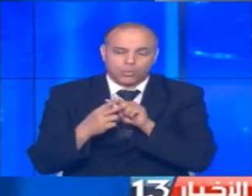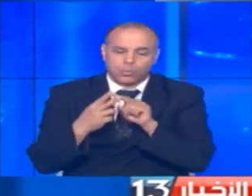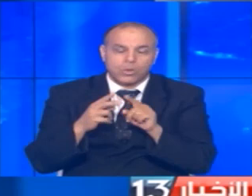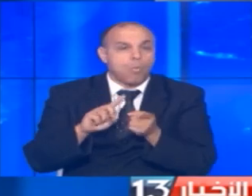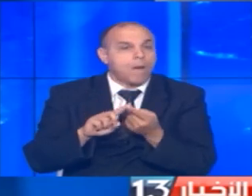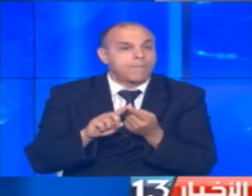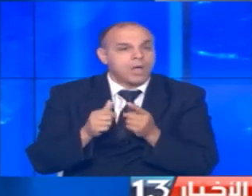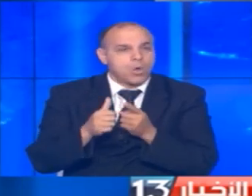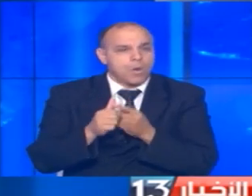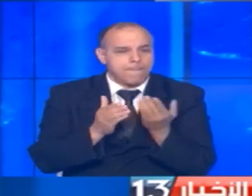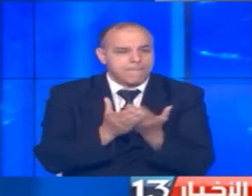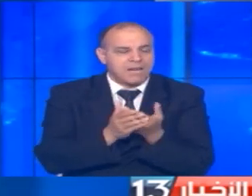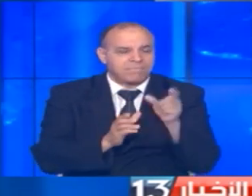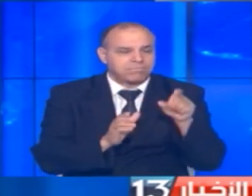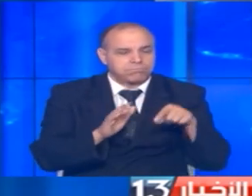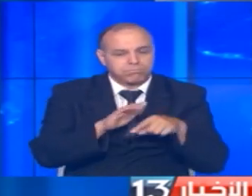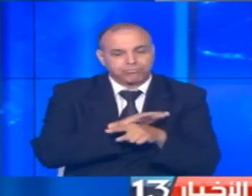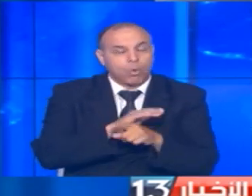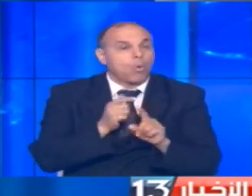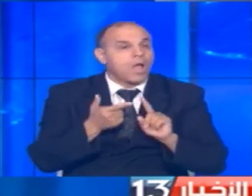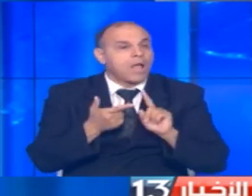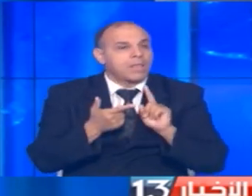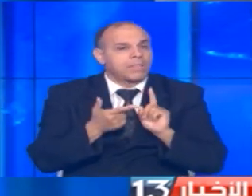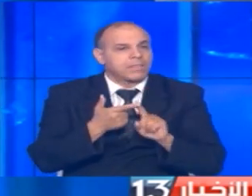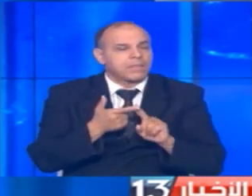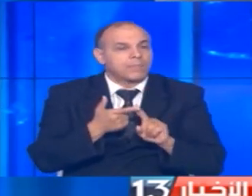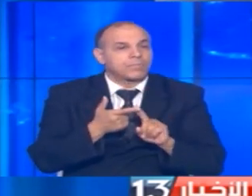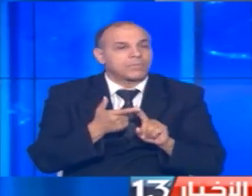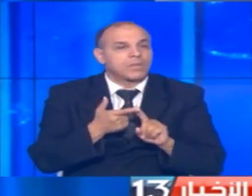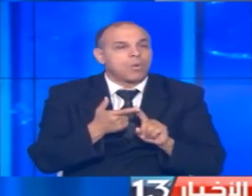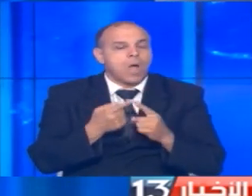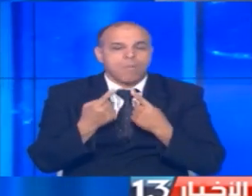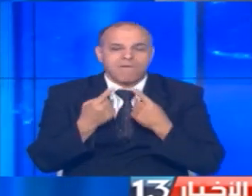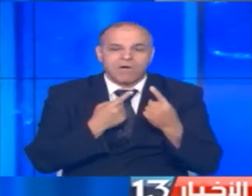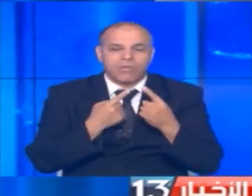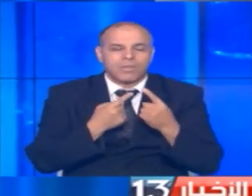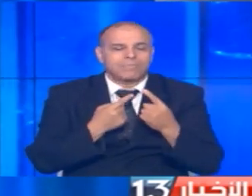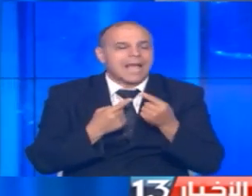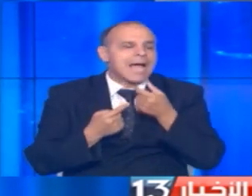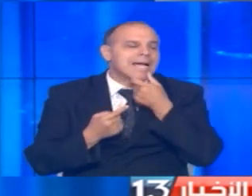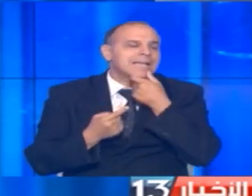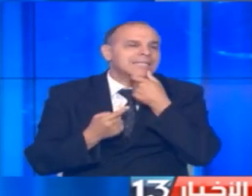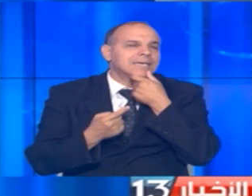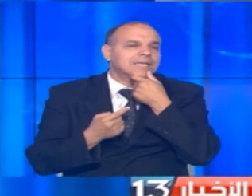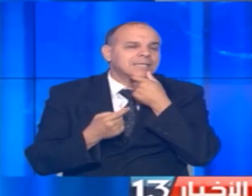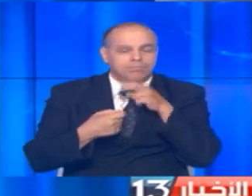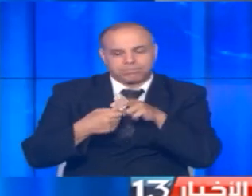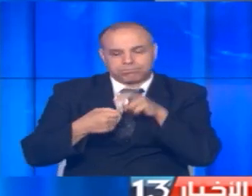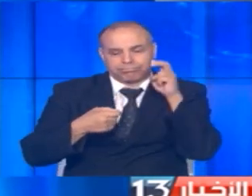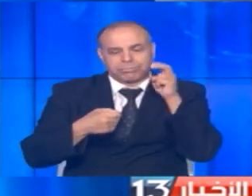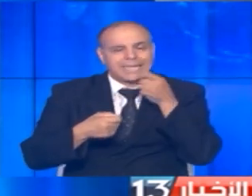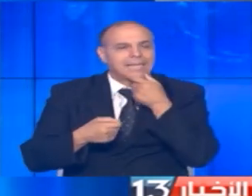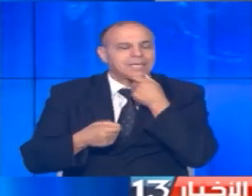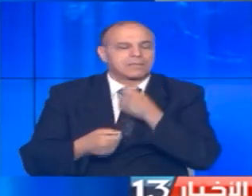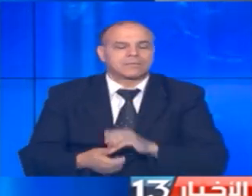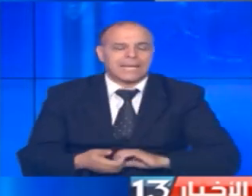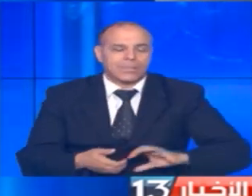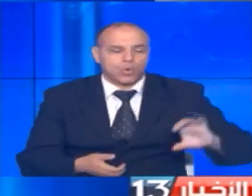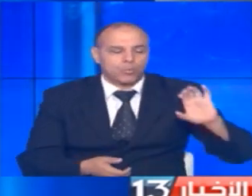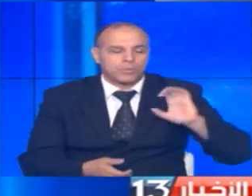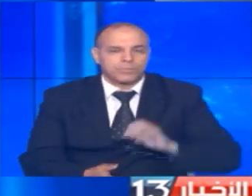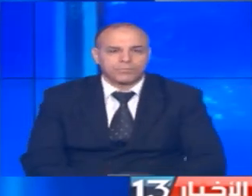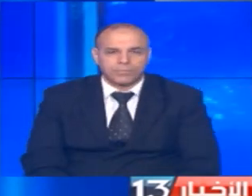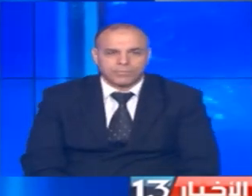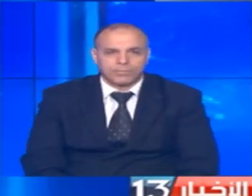أساسيان هما ملف الهجرة غير النظامية في المتوسط ومفاوضات البريكسيت المتعلقة بخروج بريطانيا من الاتحاد.